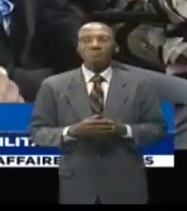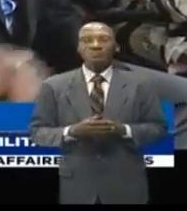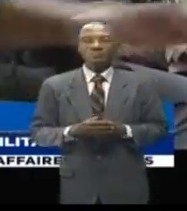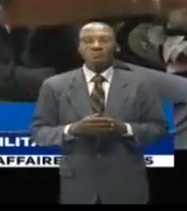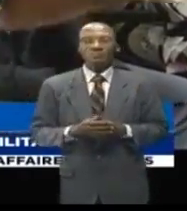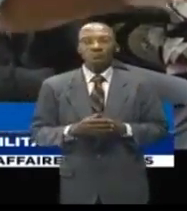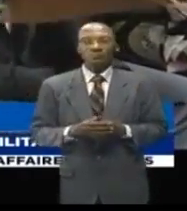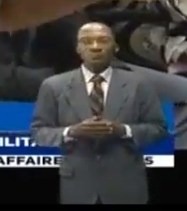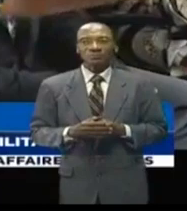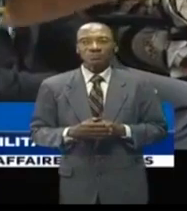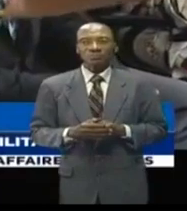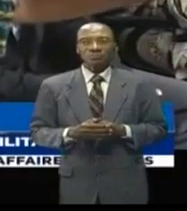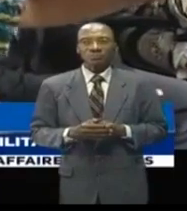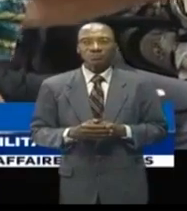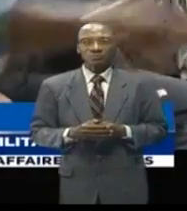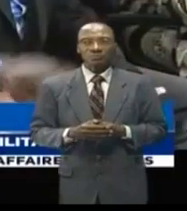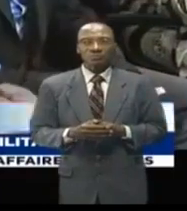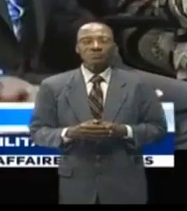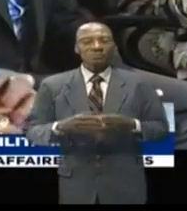quoi